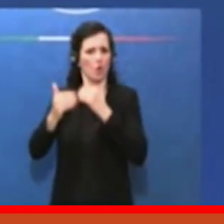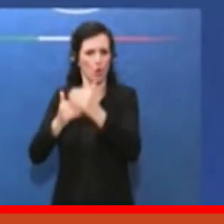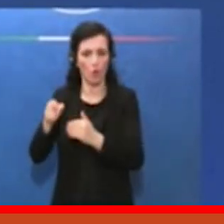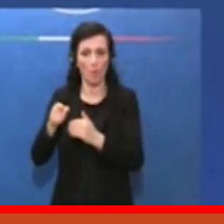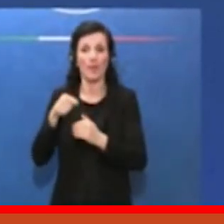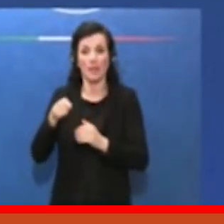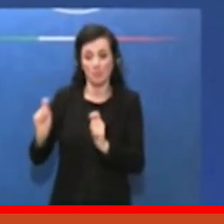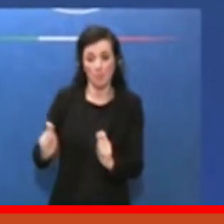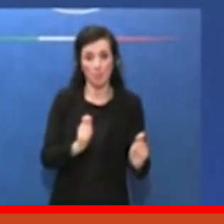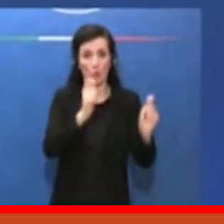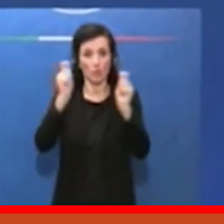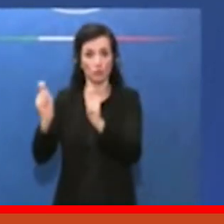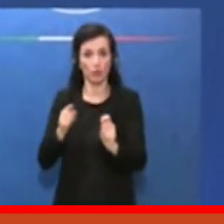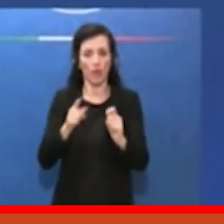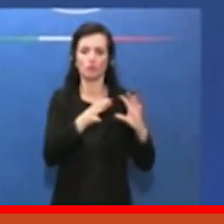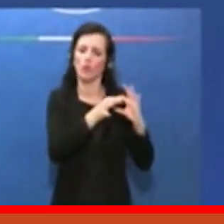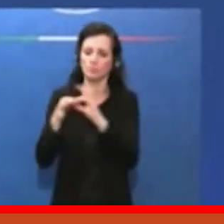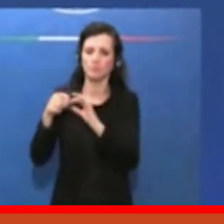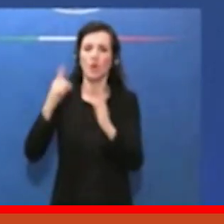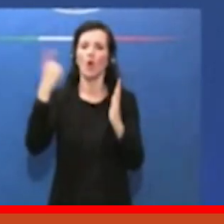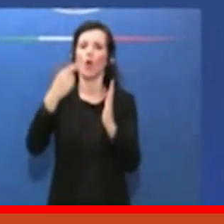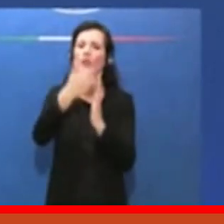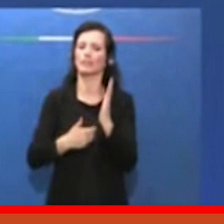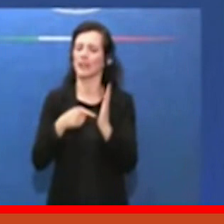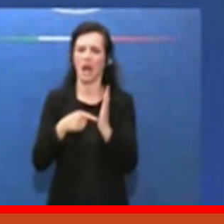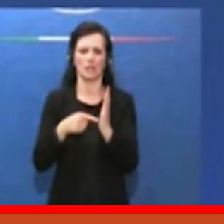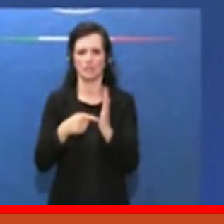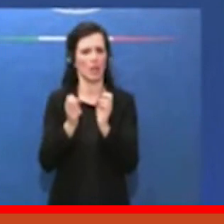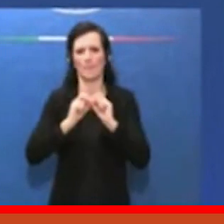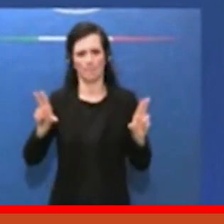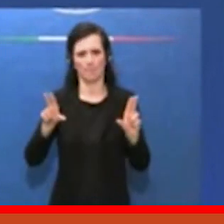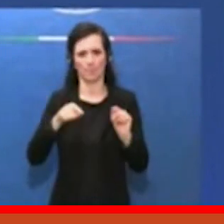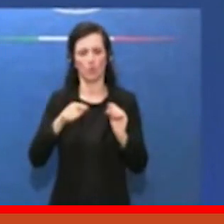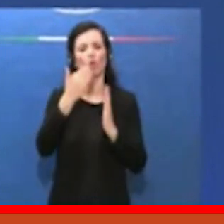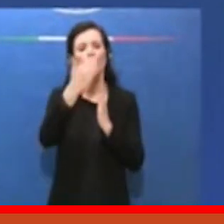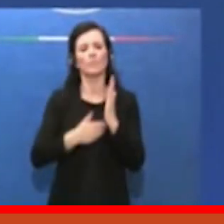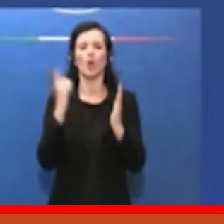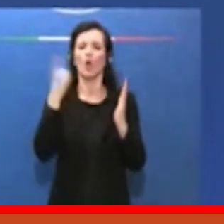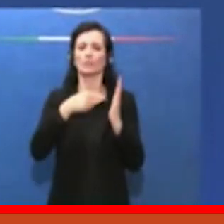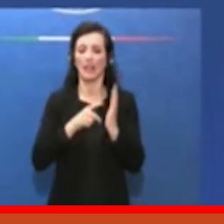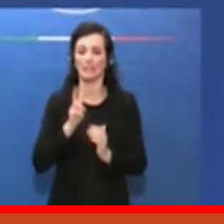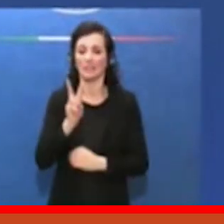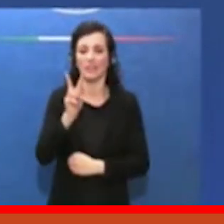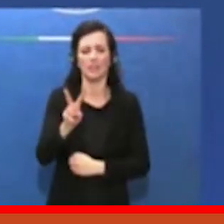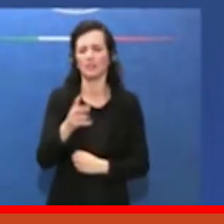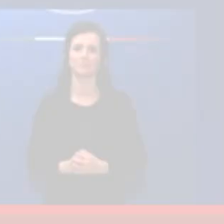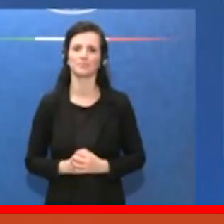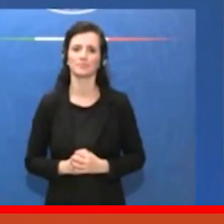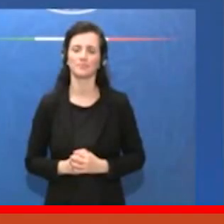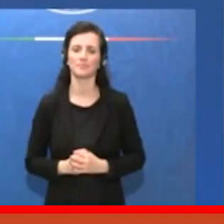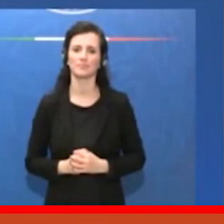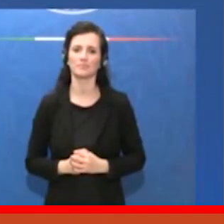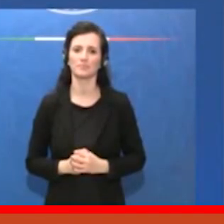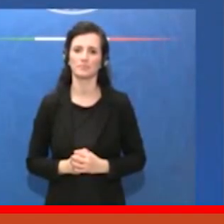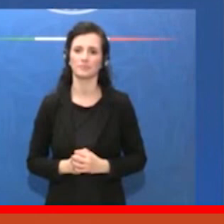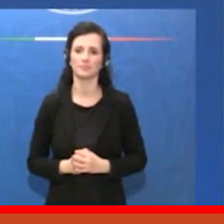monitoraggio non sarà più connesso alle ordinanze, quindi non ci saranno più le ordinanze del venerdì e si supera il modello a colori.